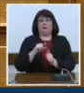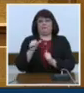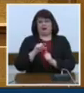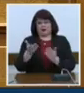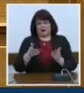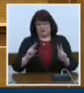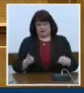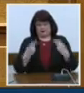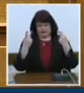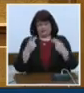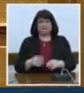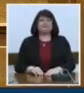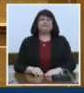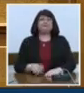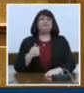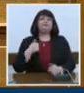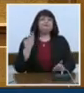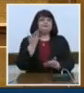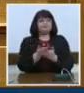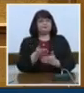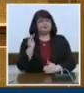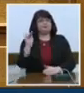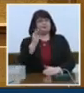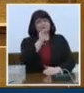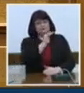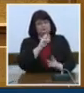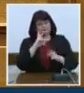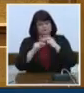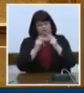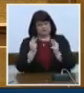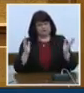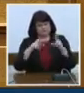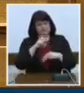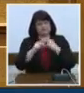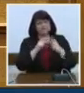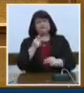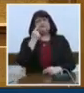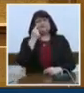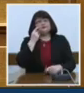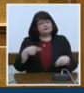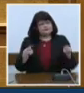Και προκάλεσα λοιπόν αυτή τη συζήτηση για να εξετάσουμε από κοινού